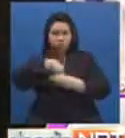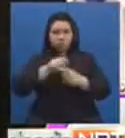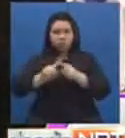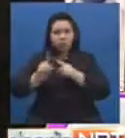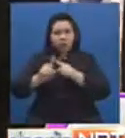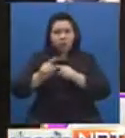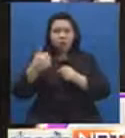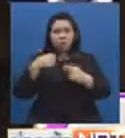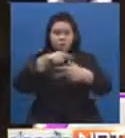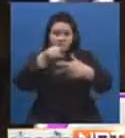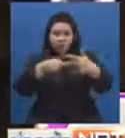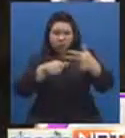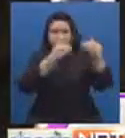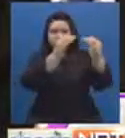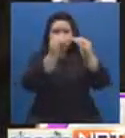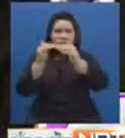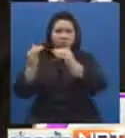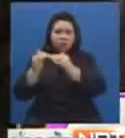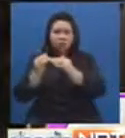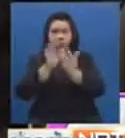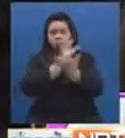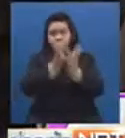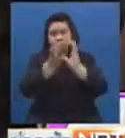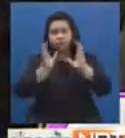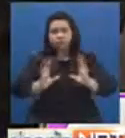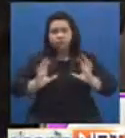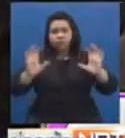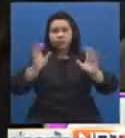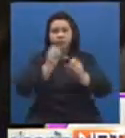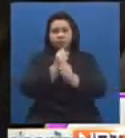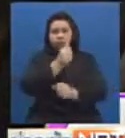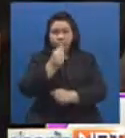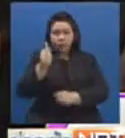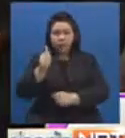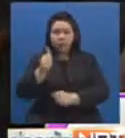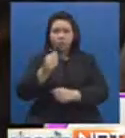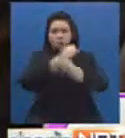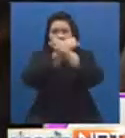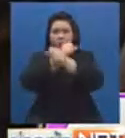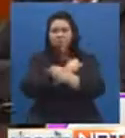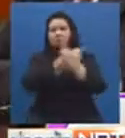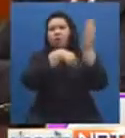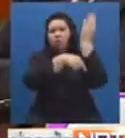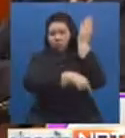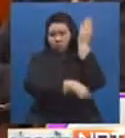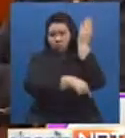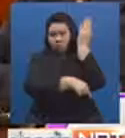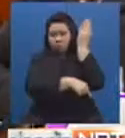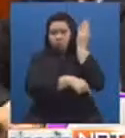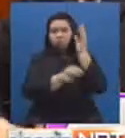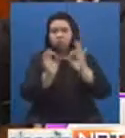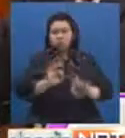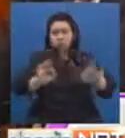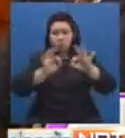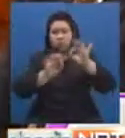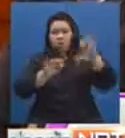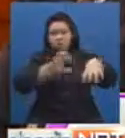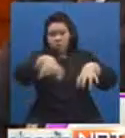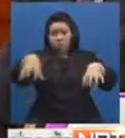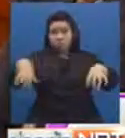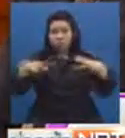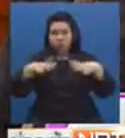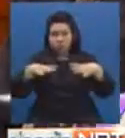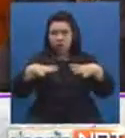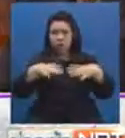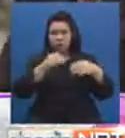อำนาจและปฏิรูประบบราชการให้มีประสิทธิภาพป้องกันการทุจริตปรับปรุงอำนาจหน้าที่ขององค์กรอิสระสร้าง